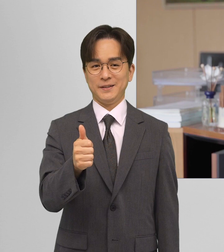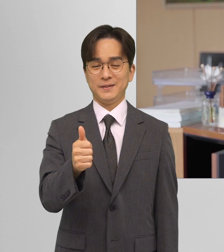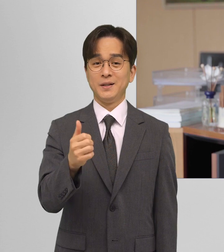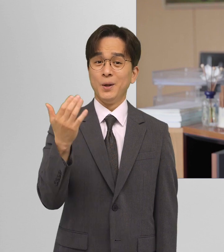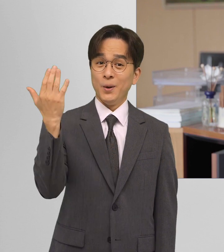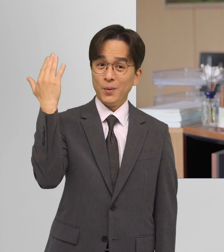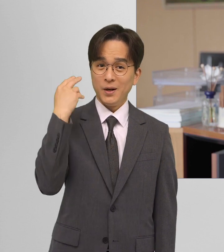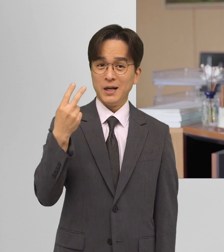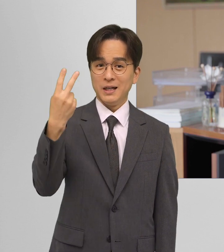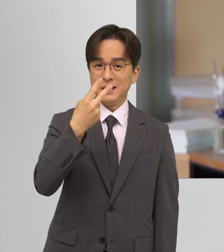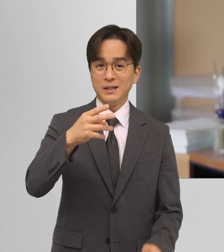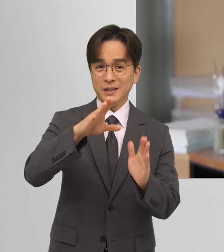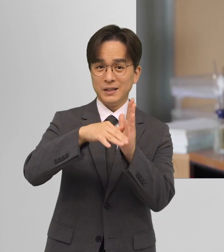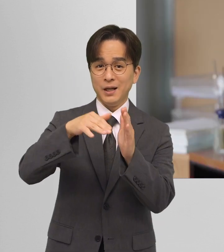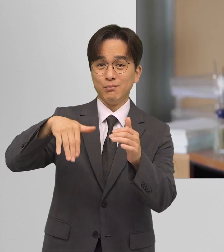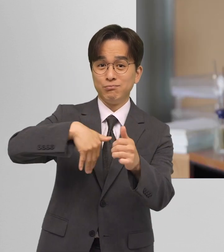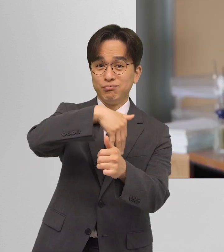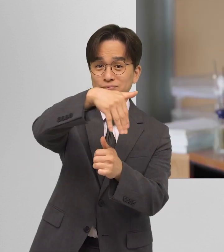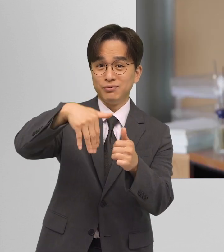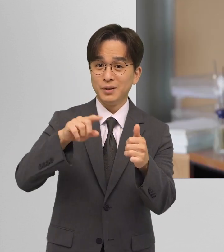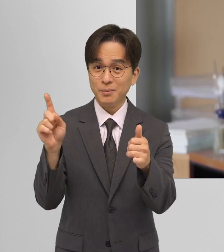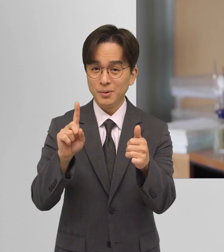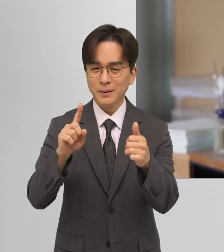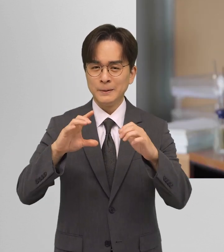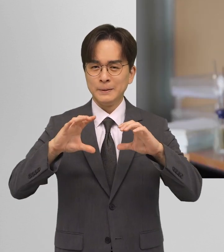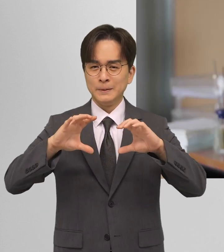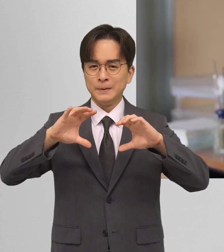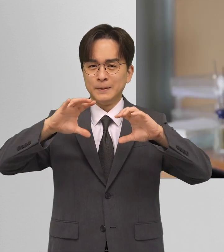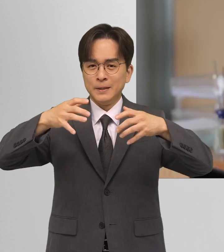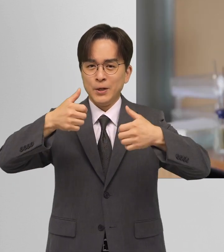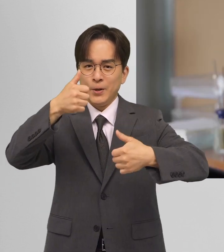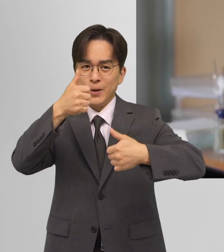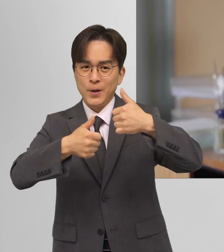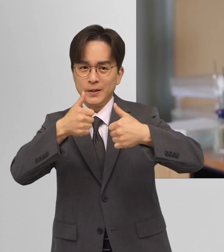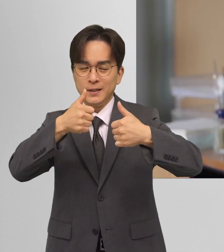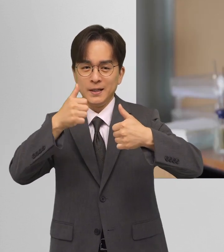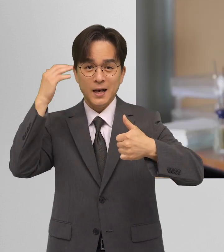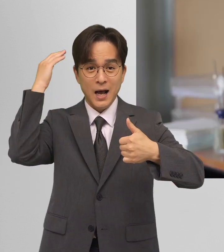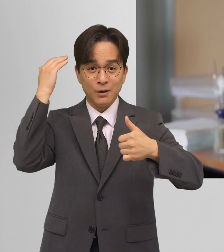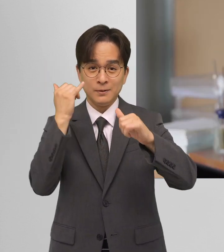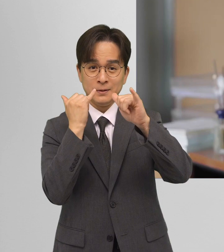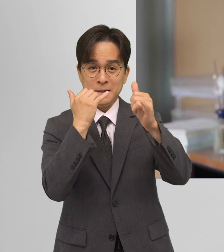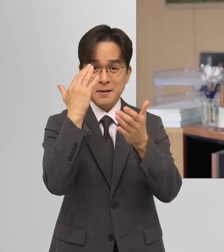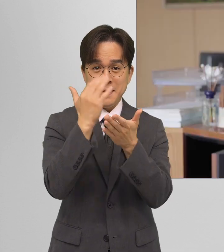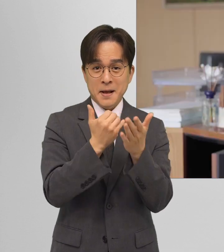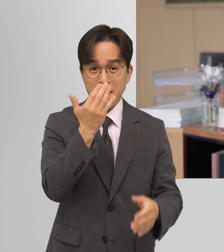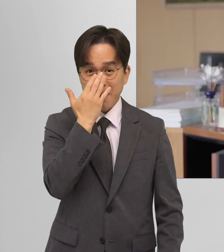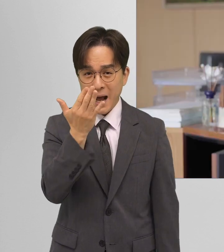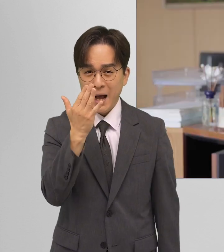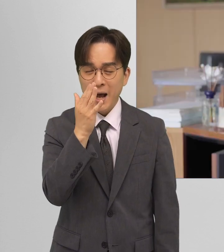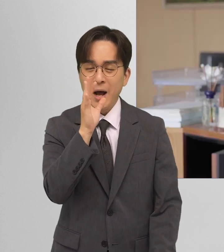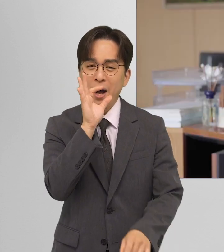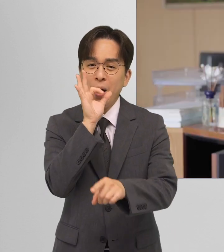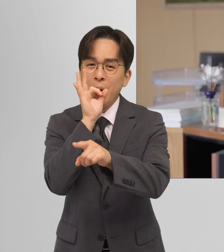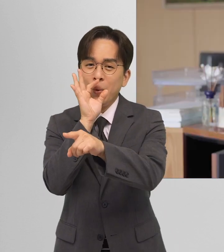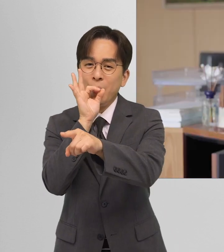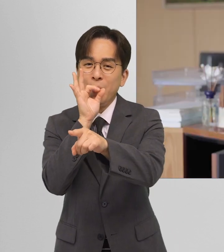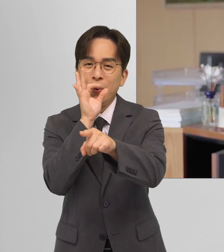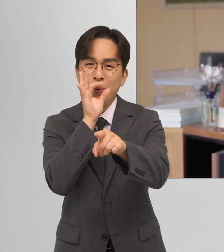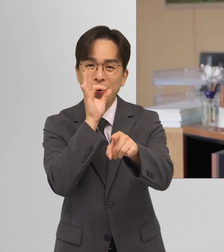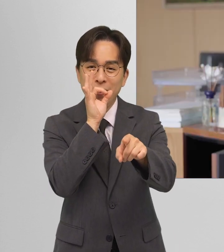2000년대 초반까지만 해도 국제 콩쿠르를 나가서 입상을 한다? 과연 이제 실현